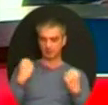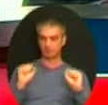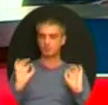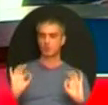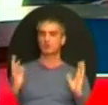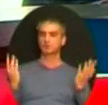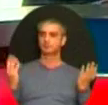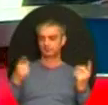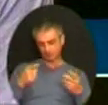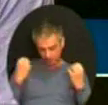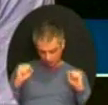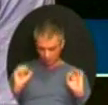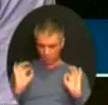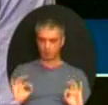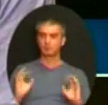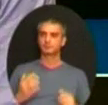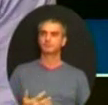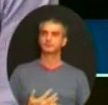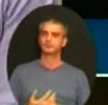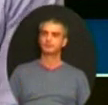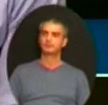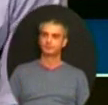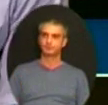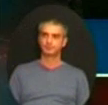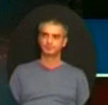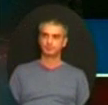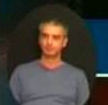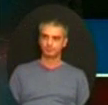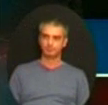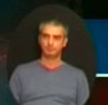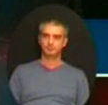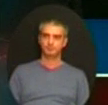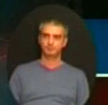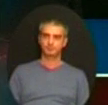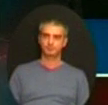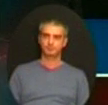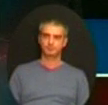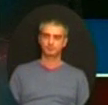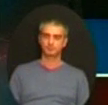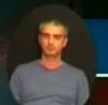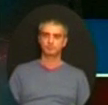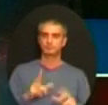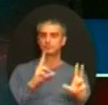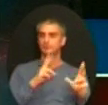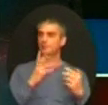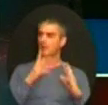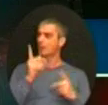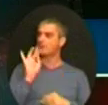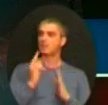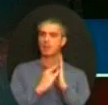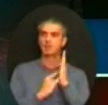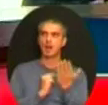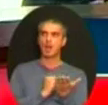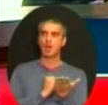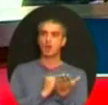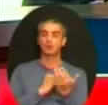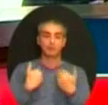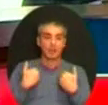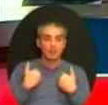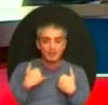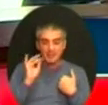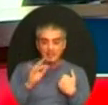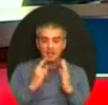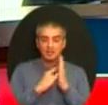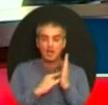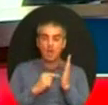דמוקרטיה. וזו דמוקרטיה. אבל רגע, זה דמוקרטיה. אז באמת שלא ילמדו אותנו. אז למה התנגדת לחוק? אני